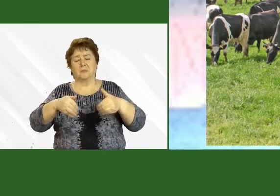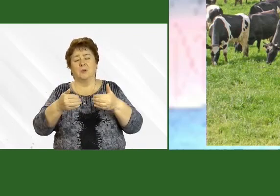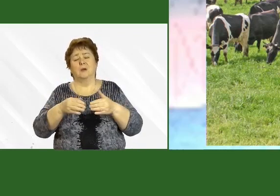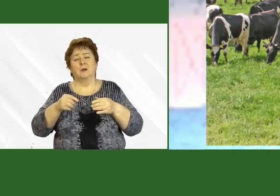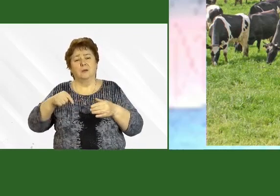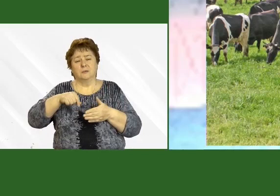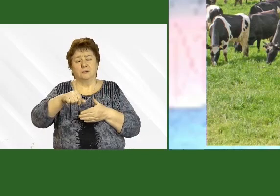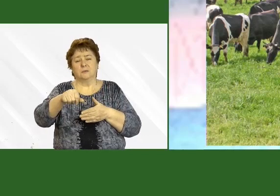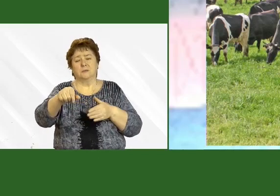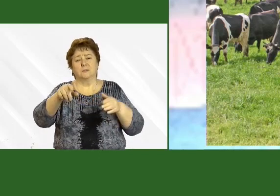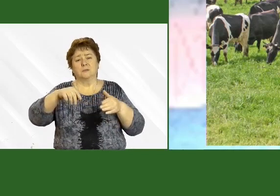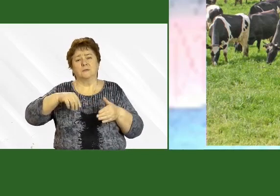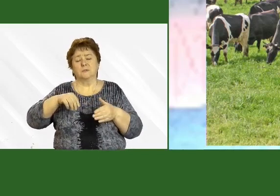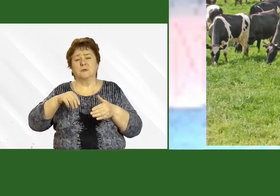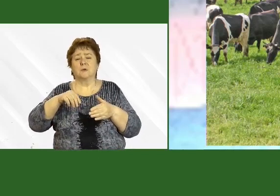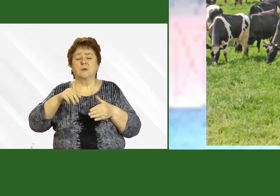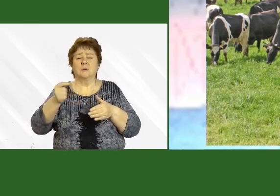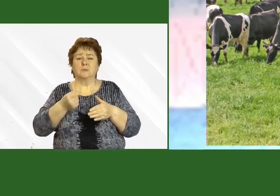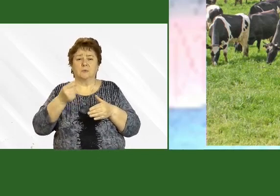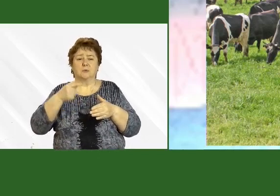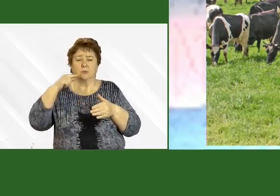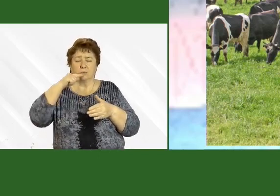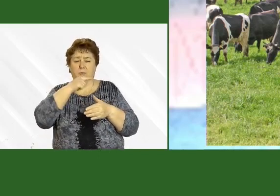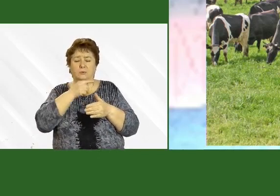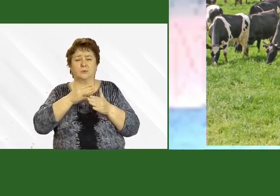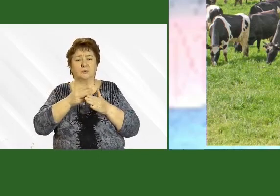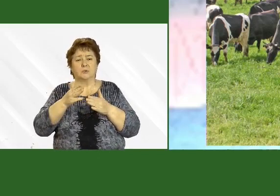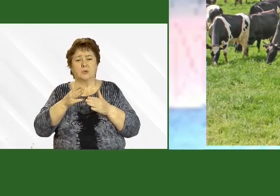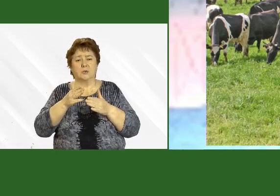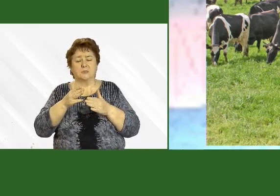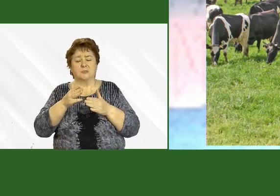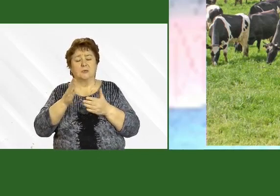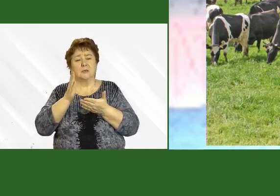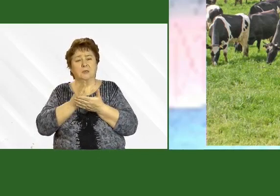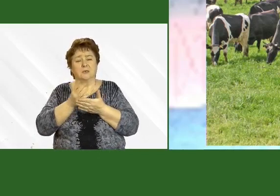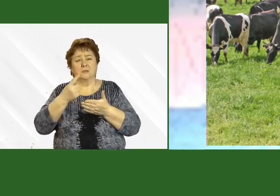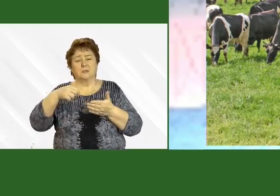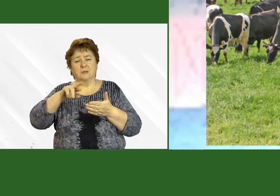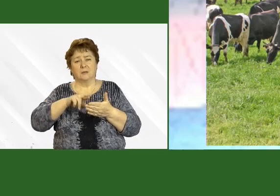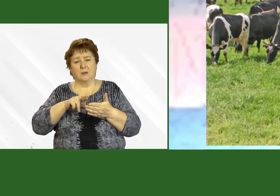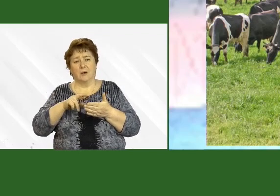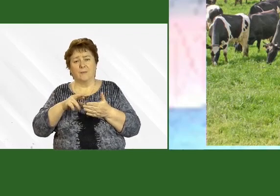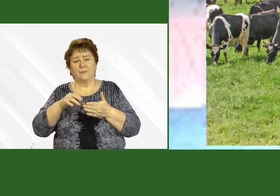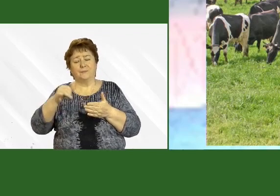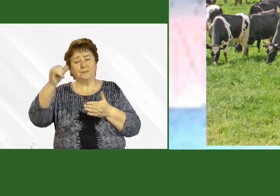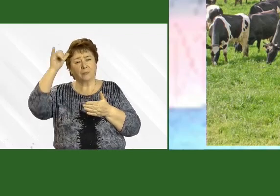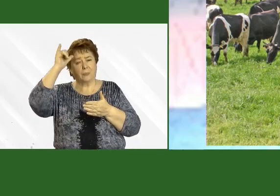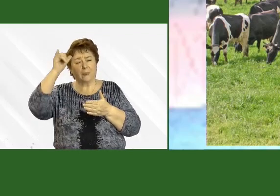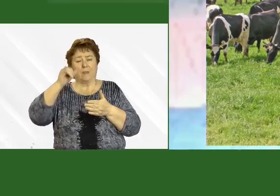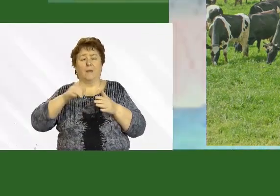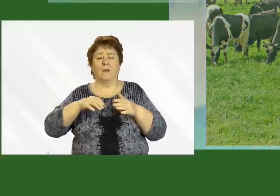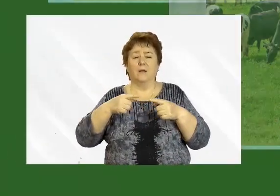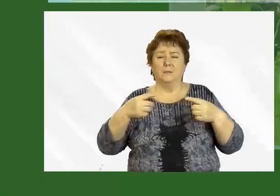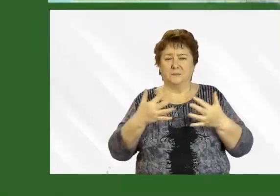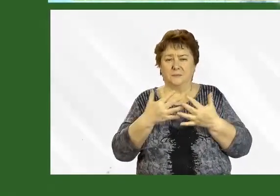пшеница и кукурузой часть превращены выгоды для скота освоения прерий